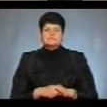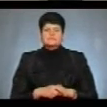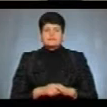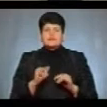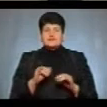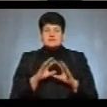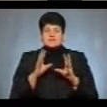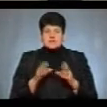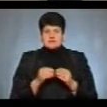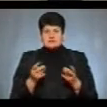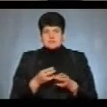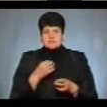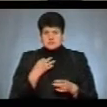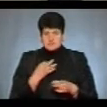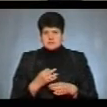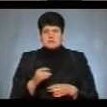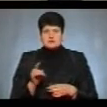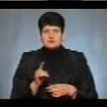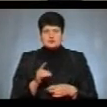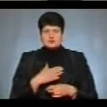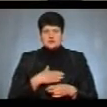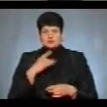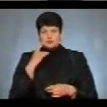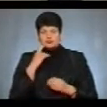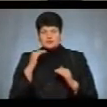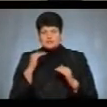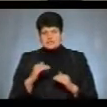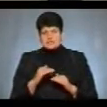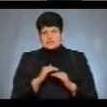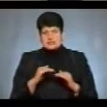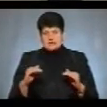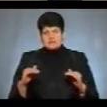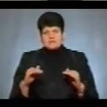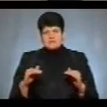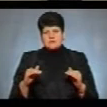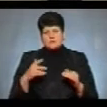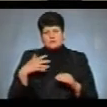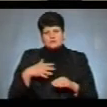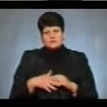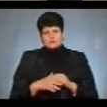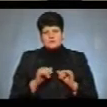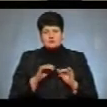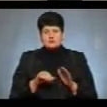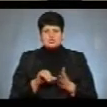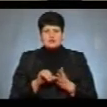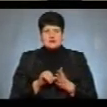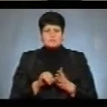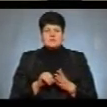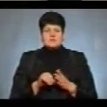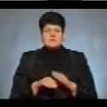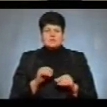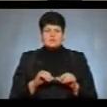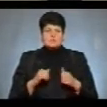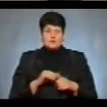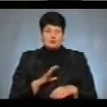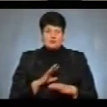Ну і взагалі треба сказати про досить, на нашу думку, низький рівень взагалі обізнаності процедур членами дільничних виборчих комісій. Інколи у нас